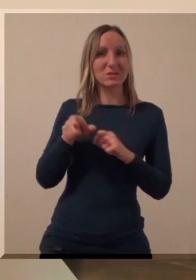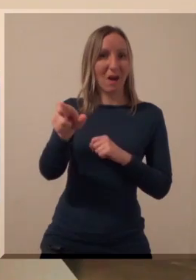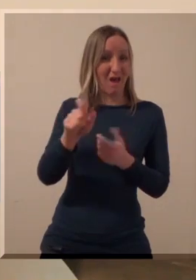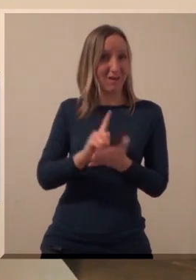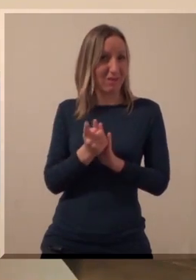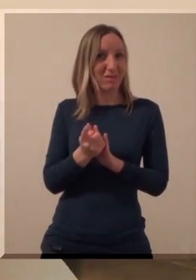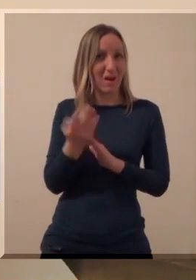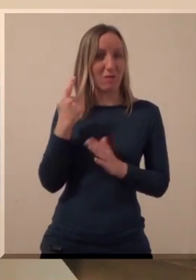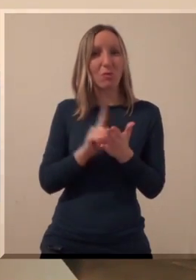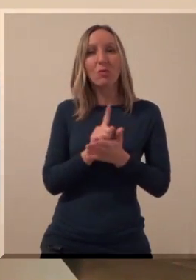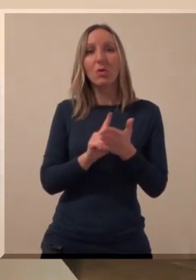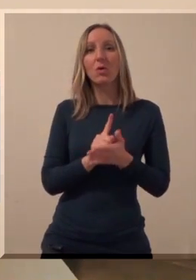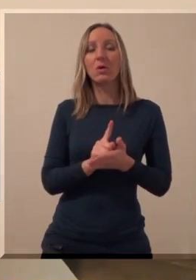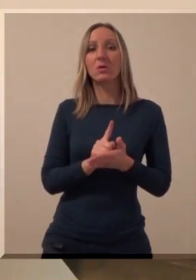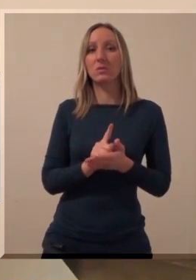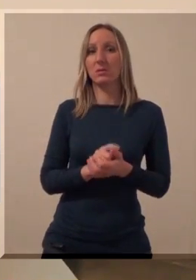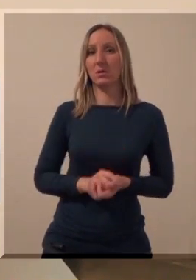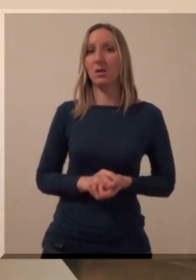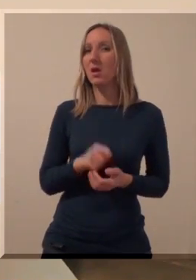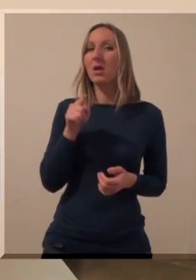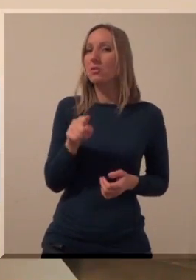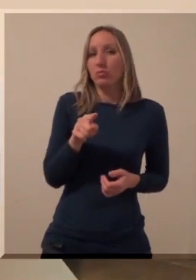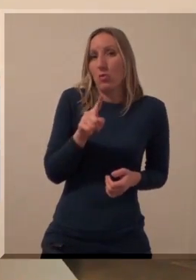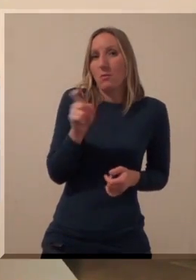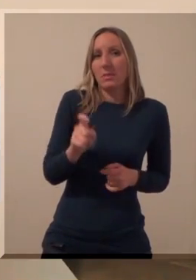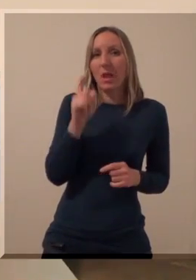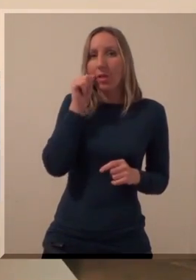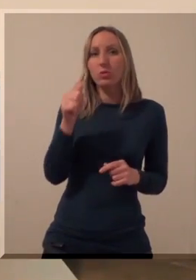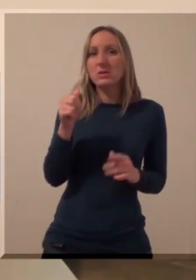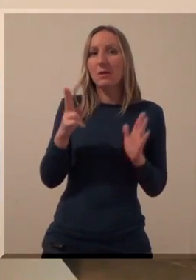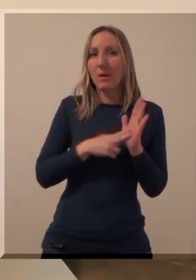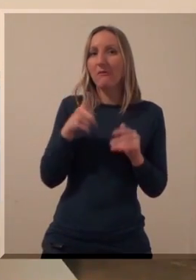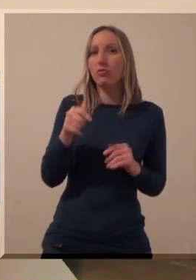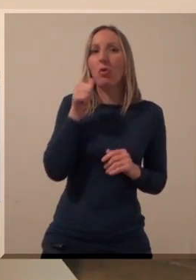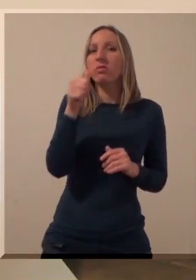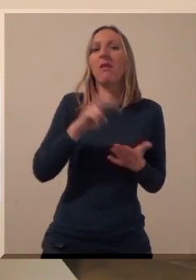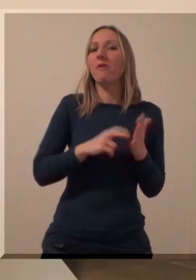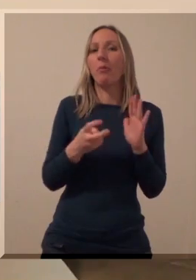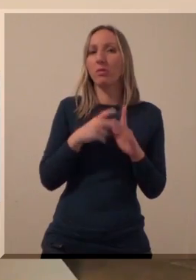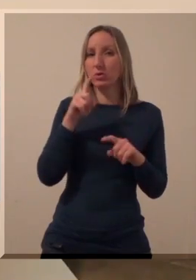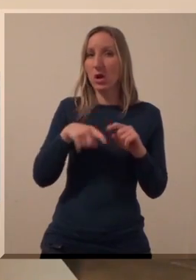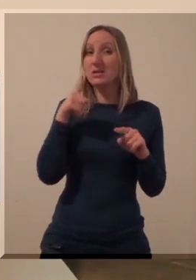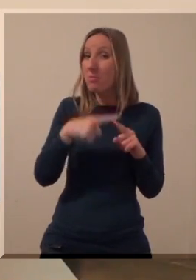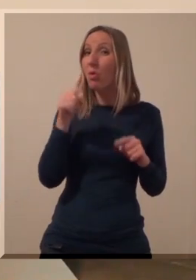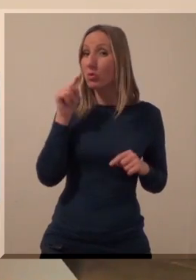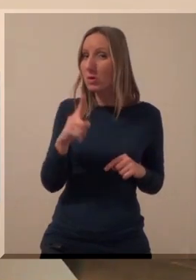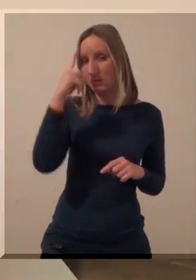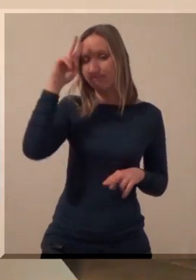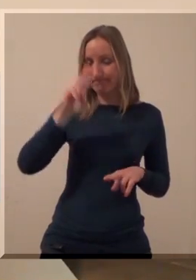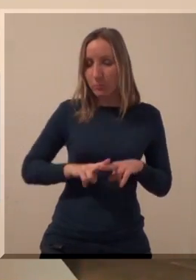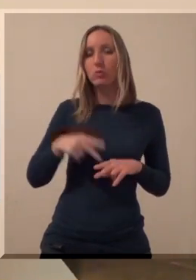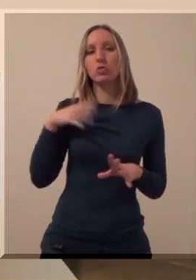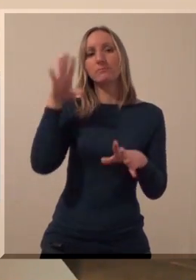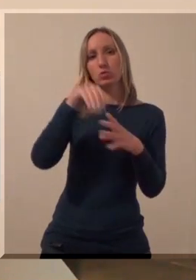stranke trenutne i to je uopšte pitanje ljudskih prava postala dnevno-politička stvar. Zbog toga sam ja